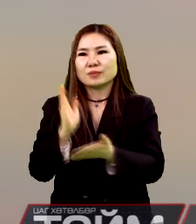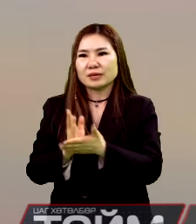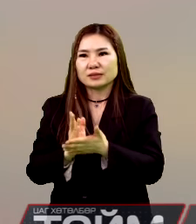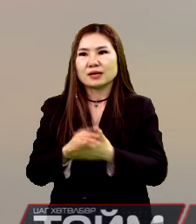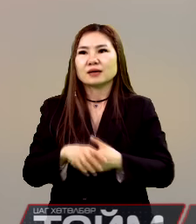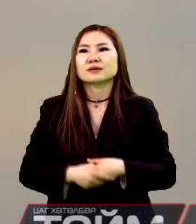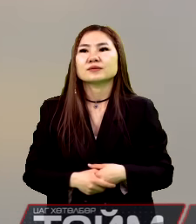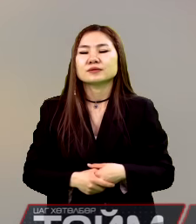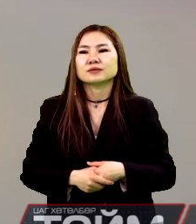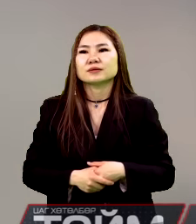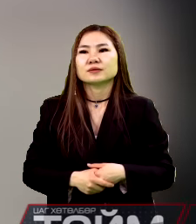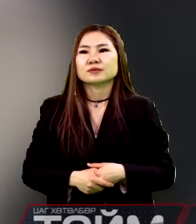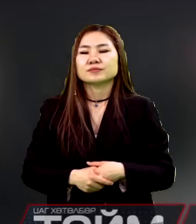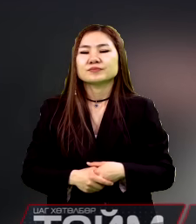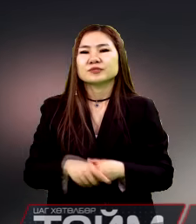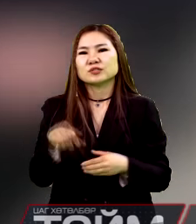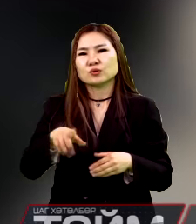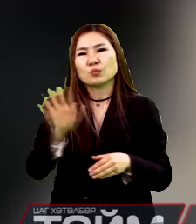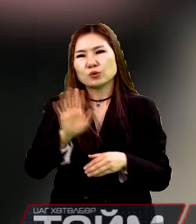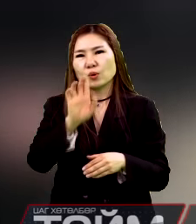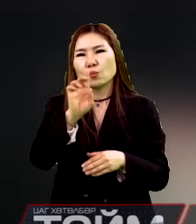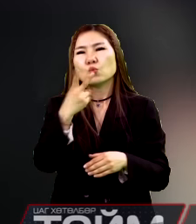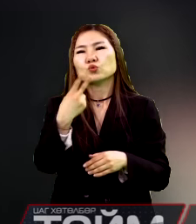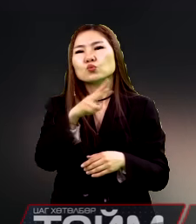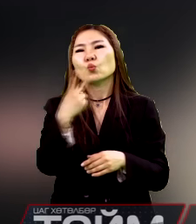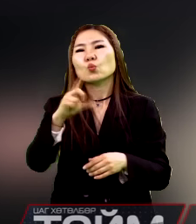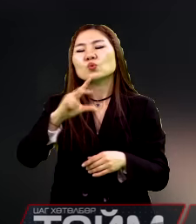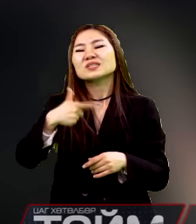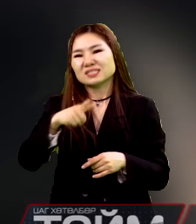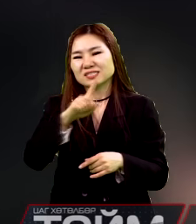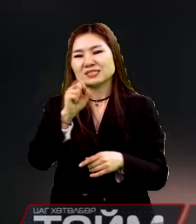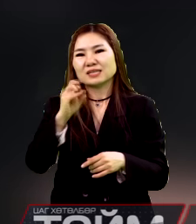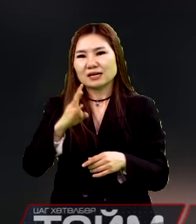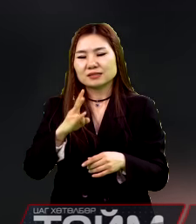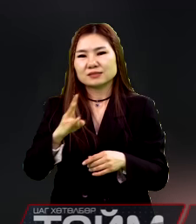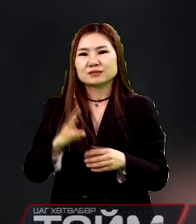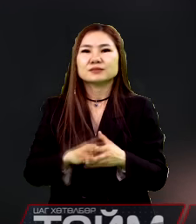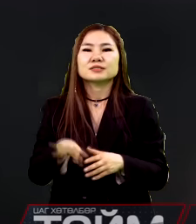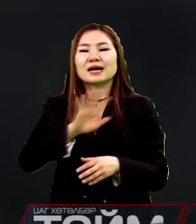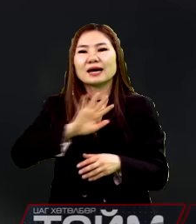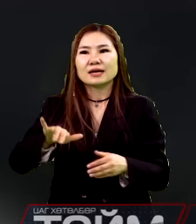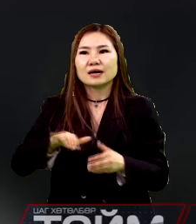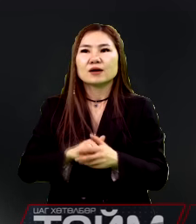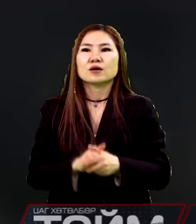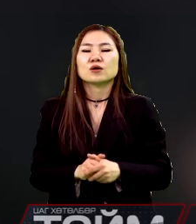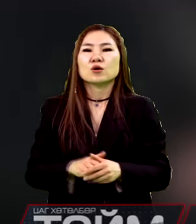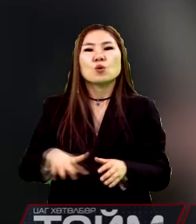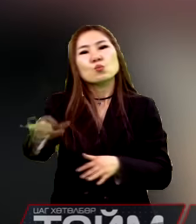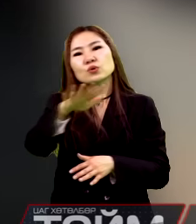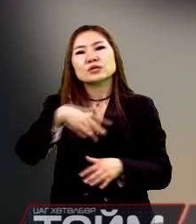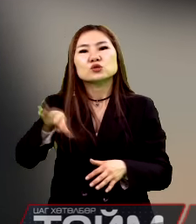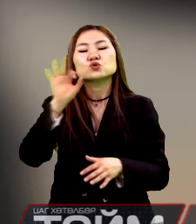гинэ. Энийг л ерөөсөө нөгөө нэг орк цан гэдэг шүү дээ. Орк цангаа ерөөсөө бид нар ерөөсөө хайж гээч чадахгүй нэ.